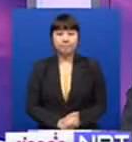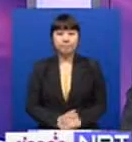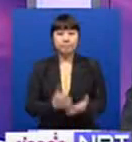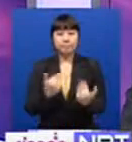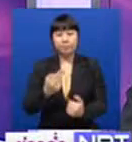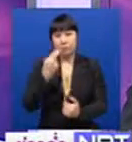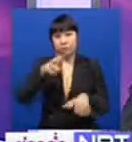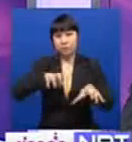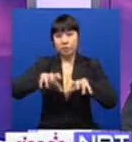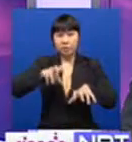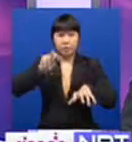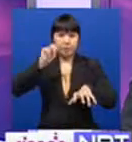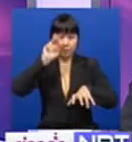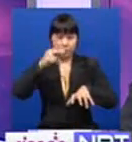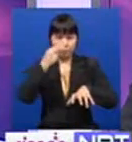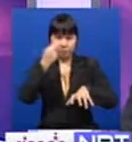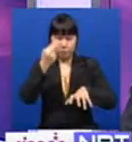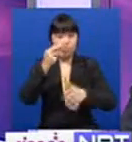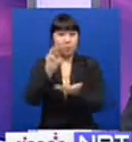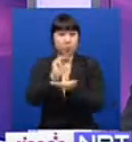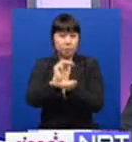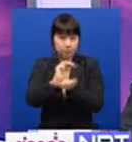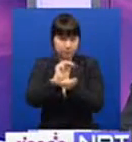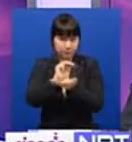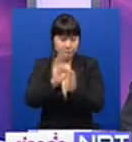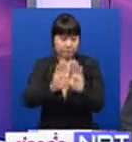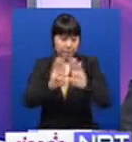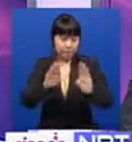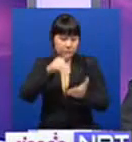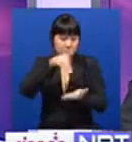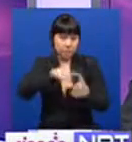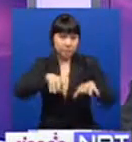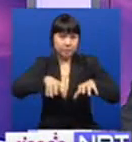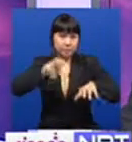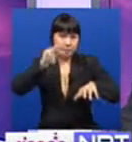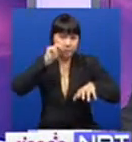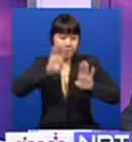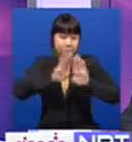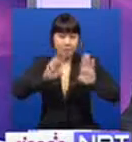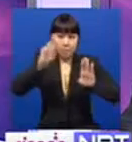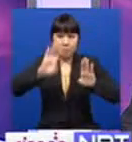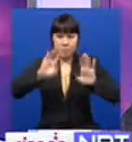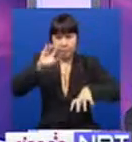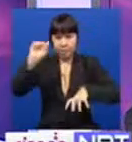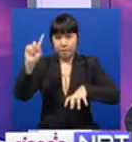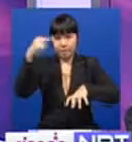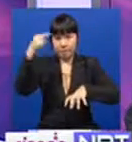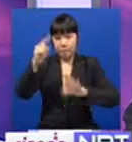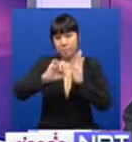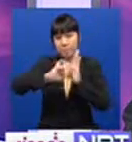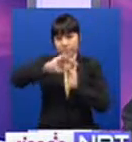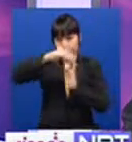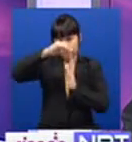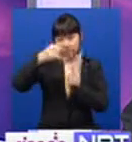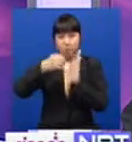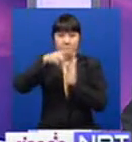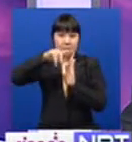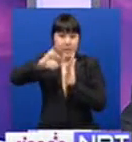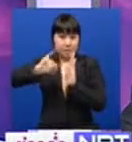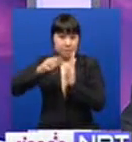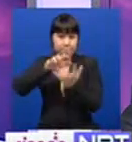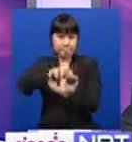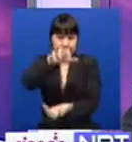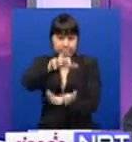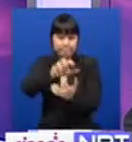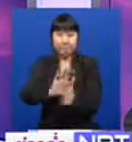เรื่องการบริหารจัดการน้ำกันครับมูลนิธิอุทกภัทรเปิดศูนย์บริหารจัดการน้ำอย่างเป็นระบบแห่งแรกในภาคเหนือที่จังหวัดพิจิตรขณะที่หลายพื้น